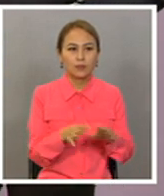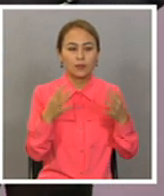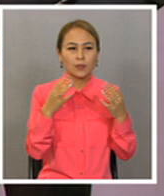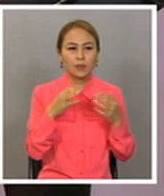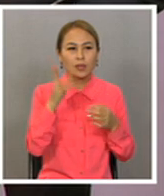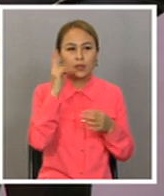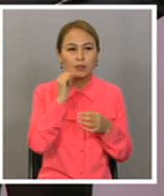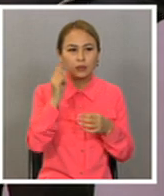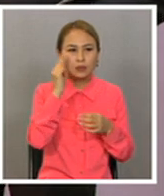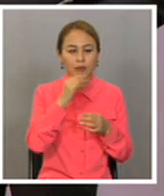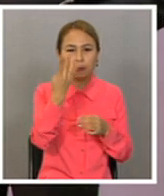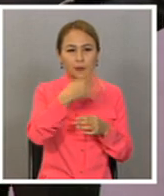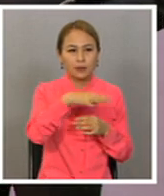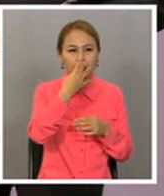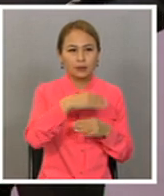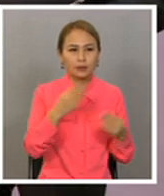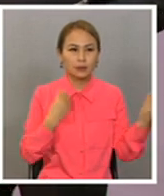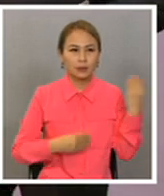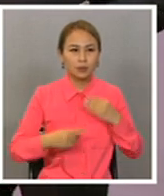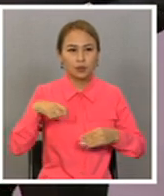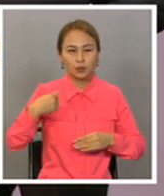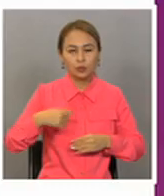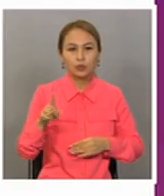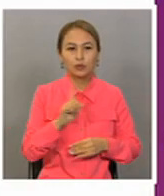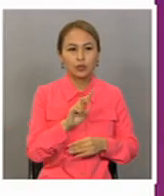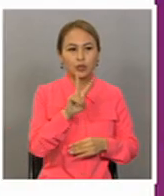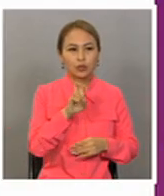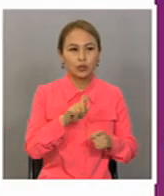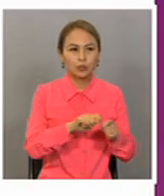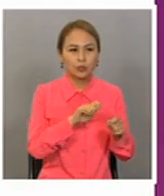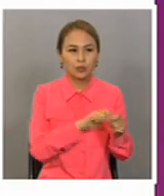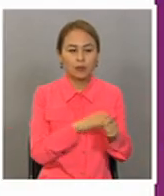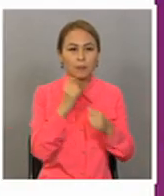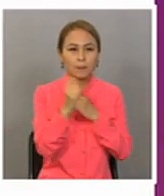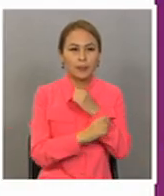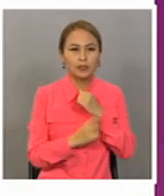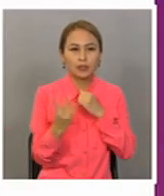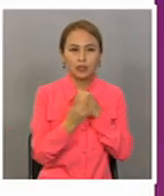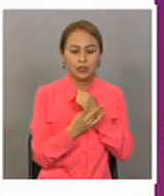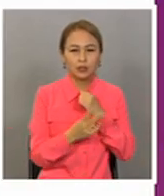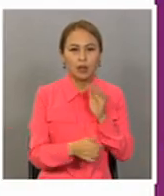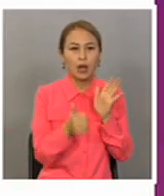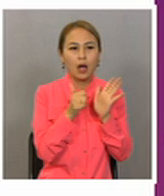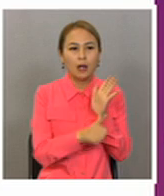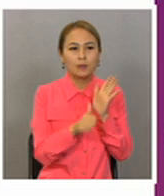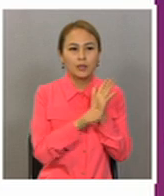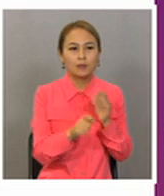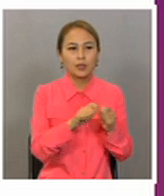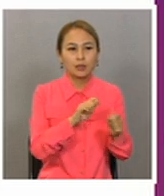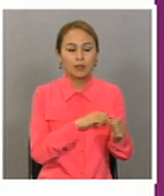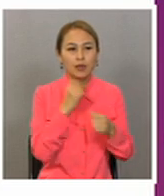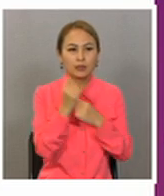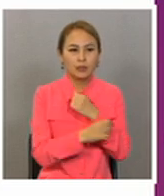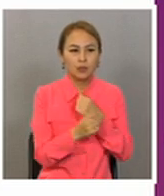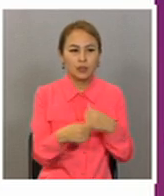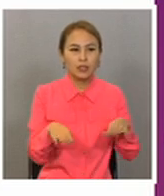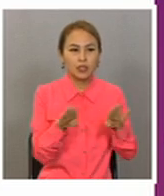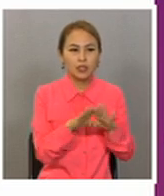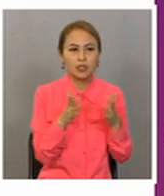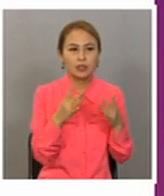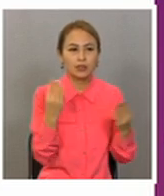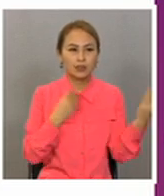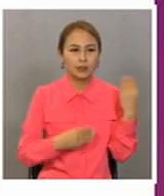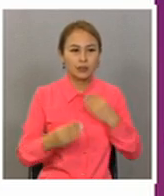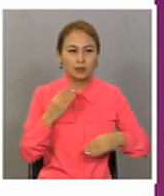Ерлерге 40 сырт киім тігу үшін 200 метр мата қажет. 60 метр матадан осындай